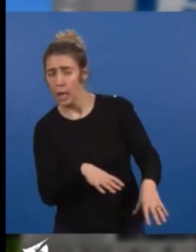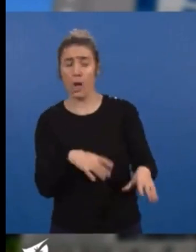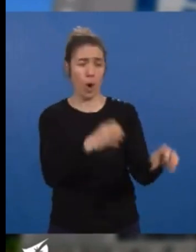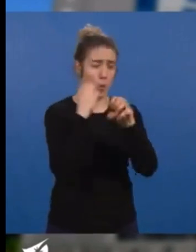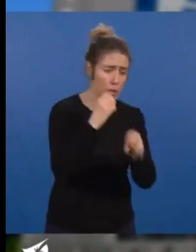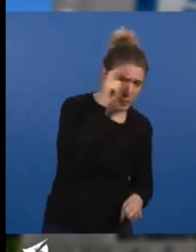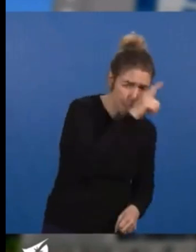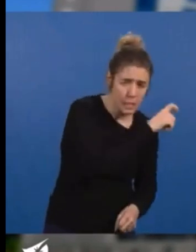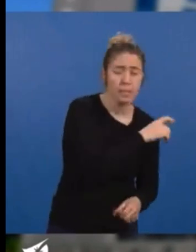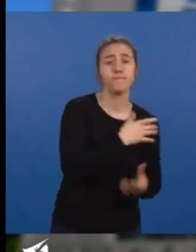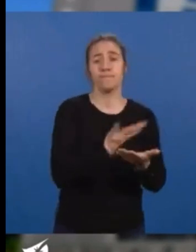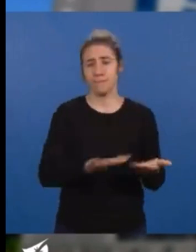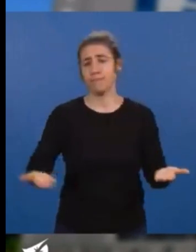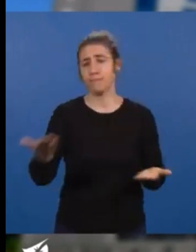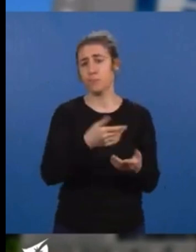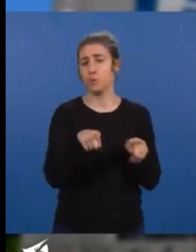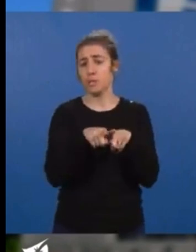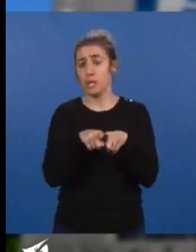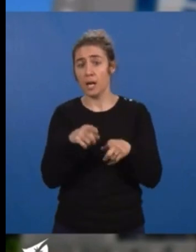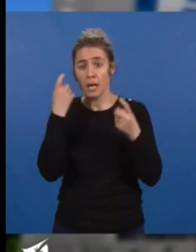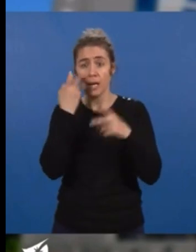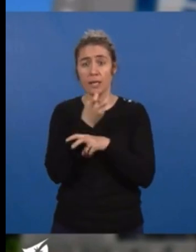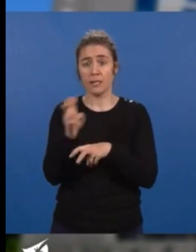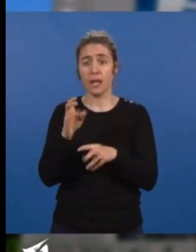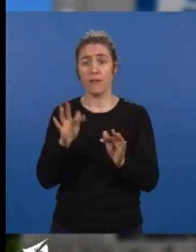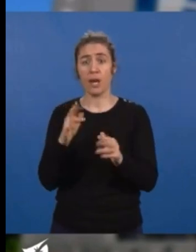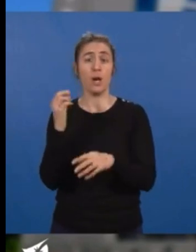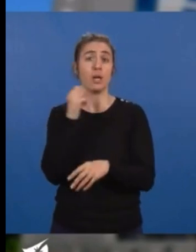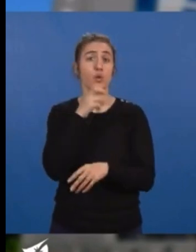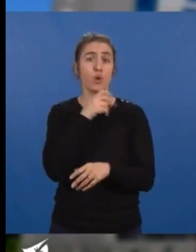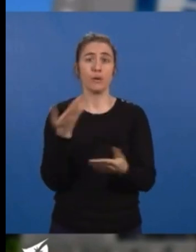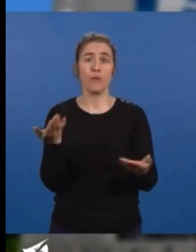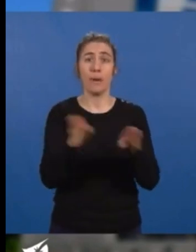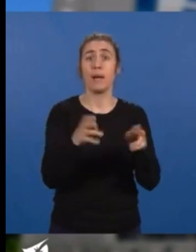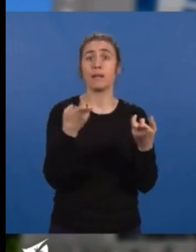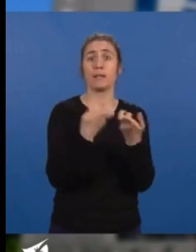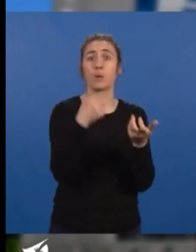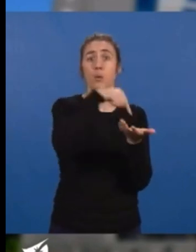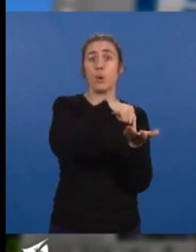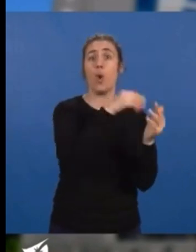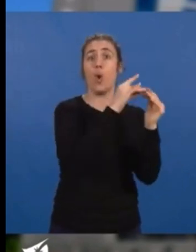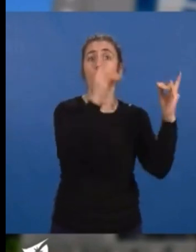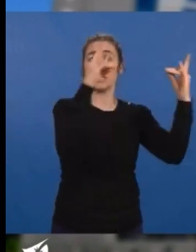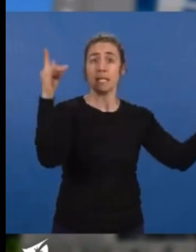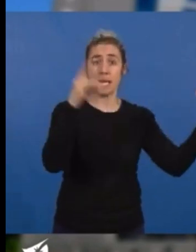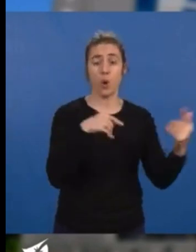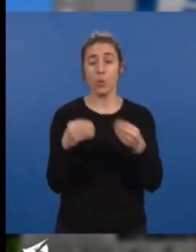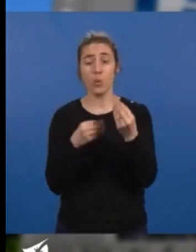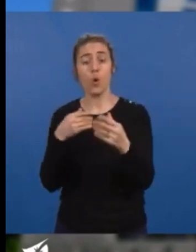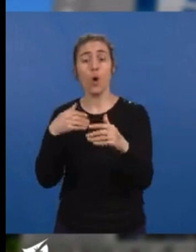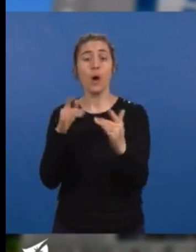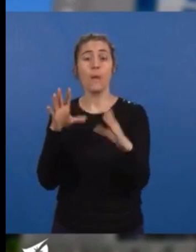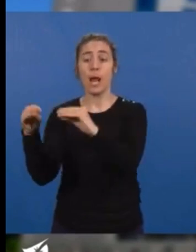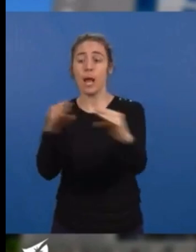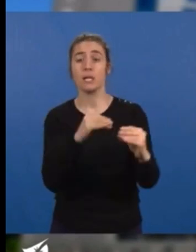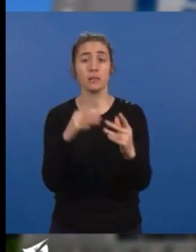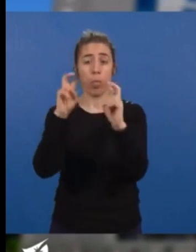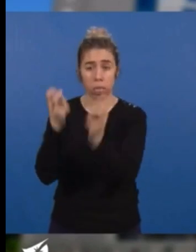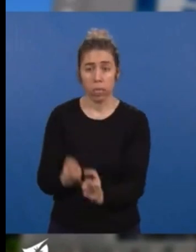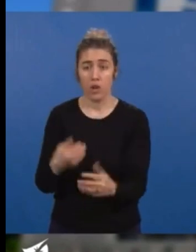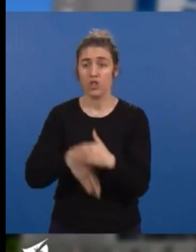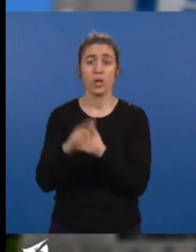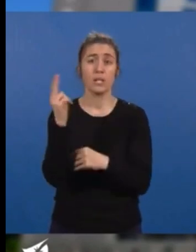recrutement. Également sur la fermeture des urgences par exemple à Anceny, la réduction du nombre de lits dans un certain nombre d'unités et de